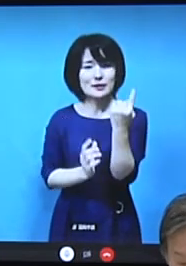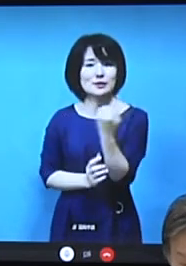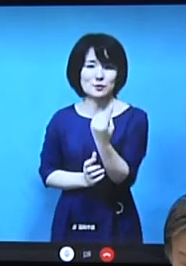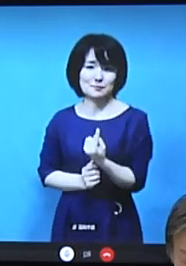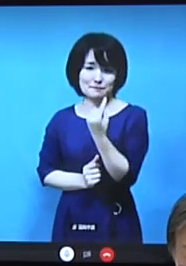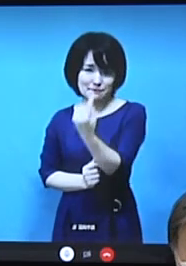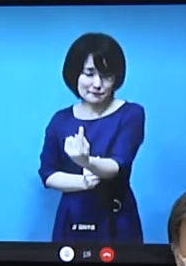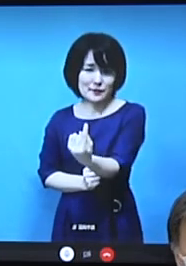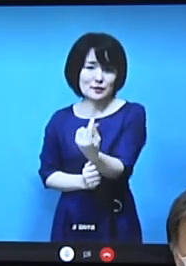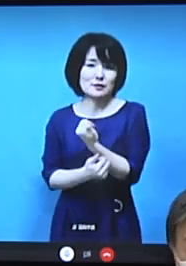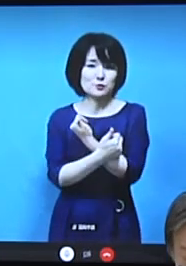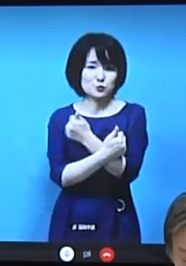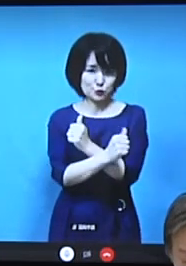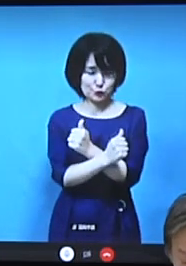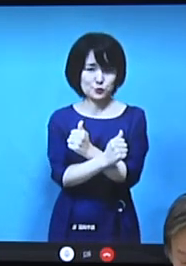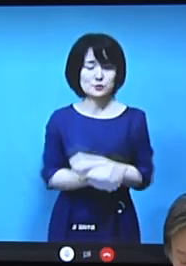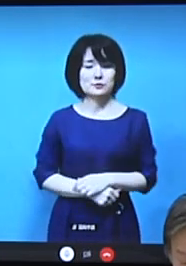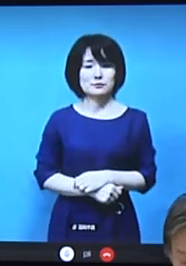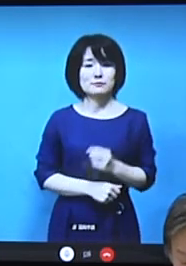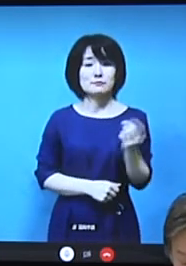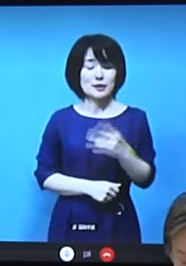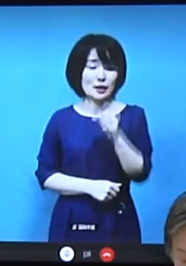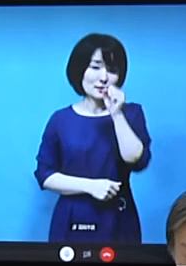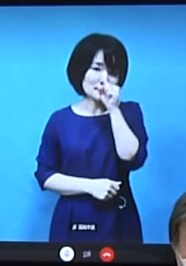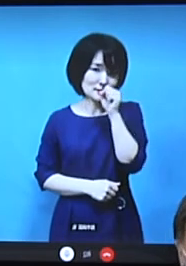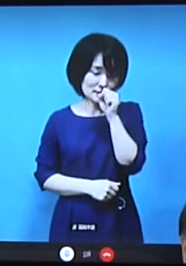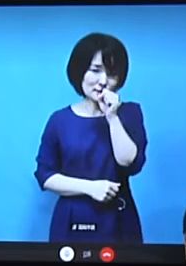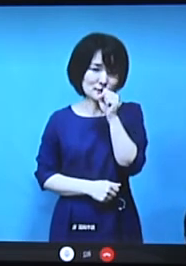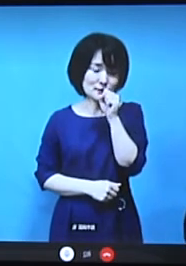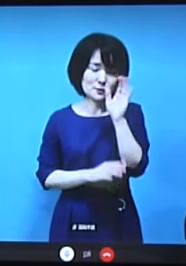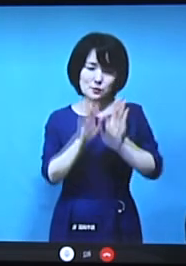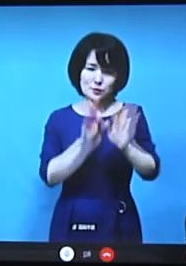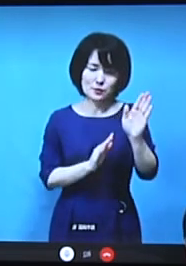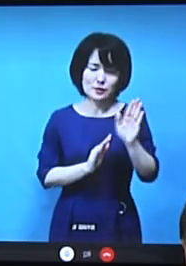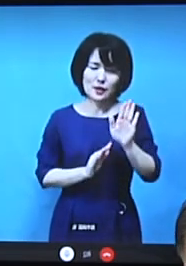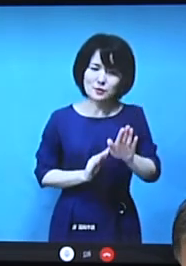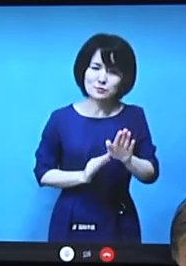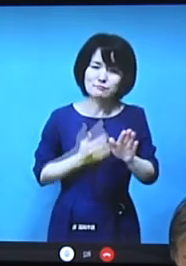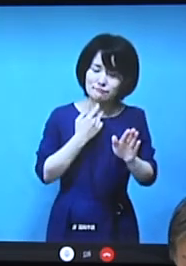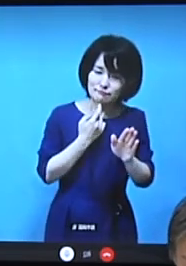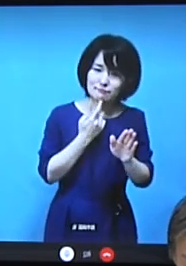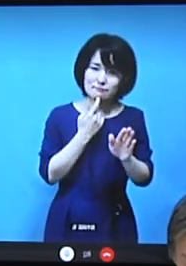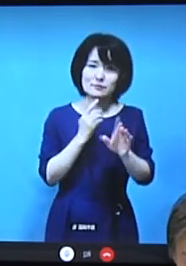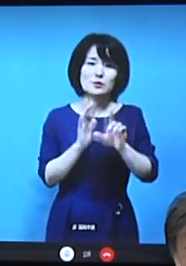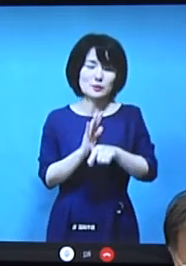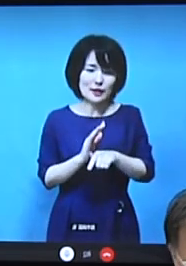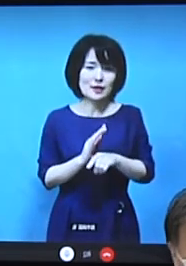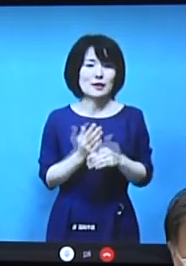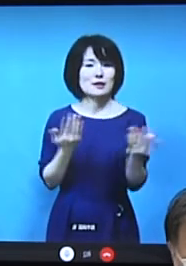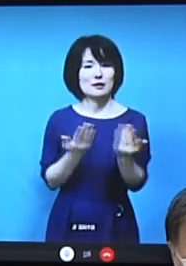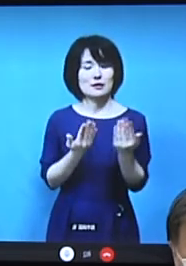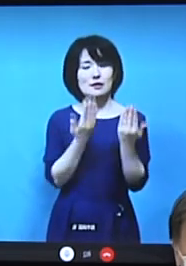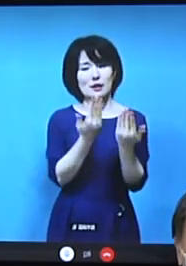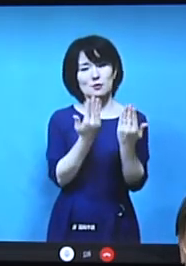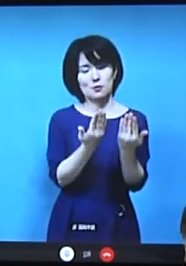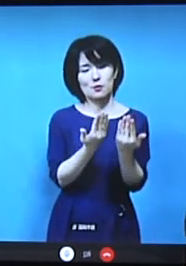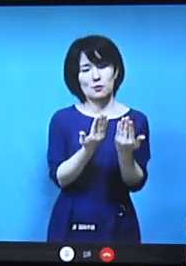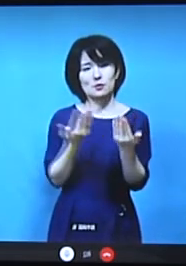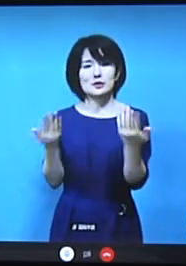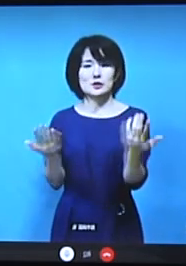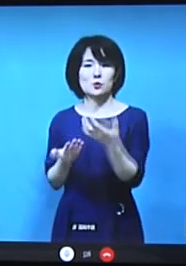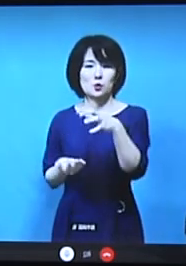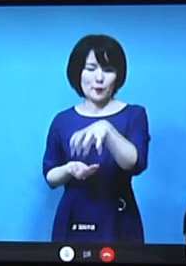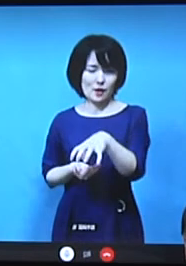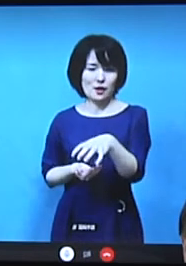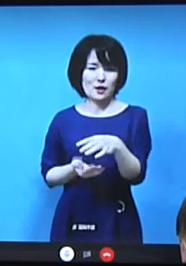く、それから風邪症状があるときにはですね、学校や仕事を休んでいただいて、一緒に住んでいる